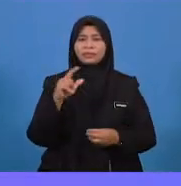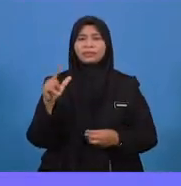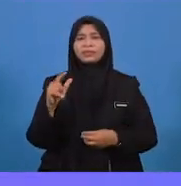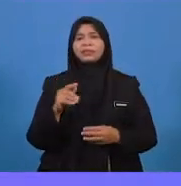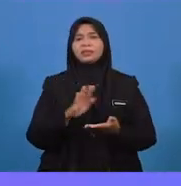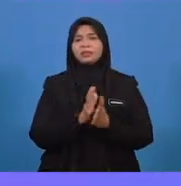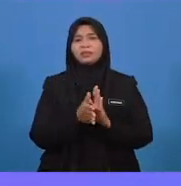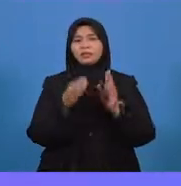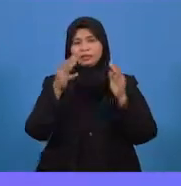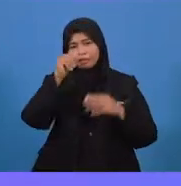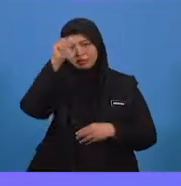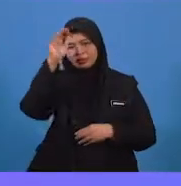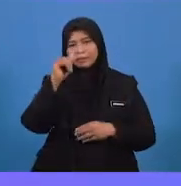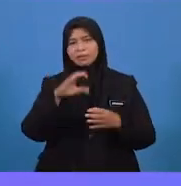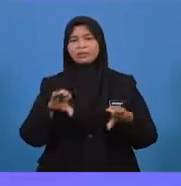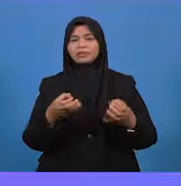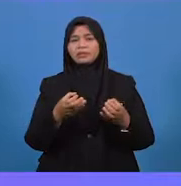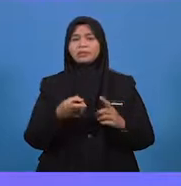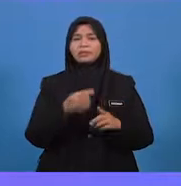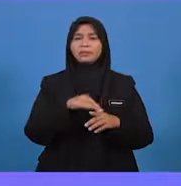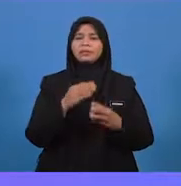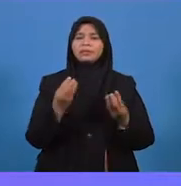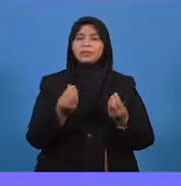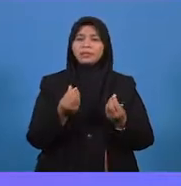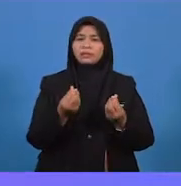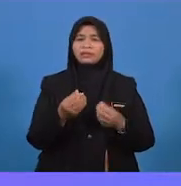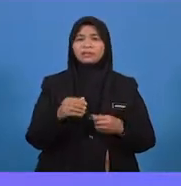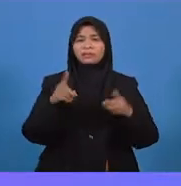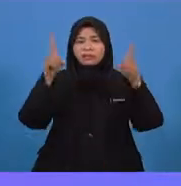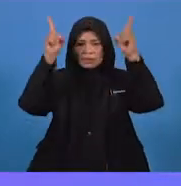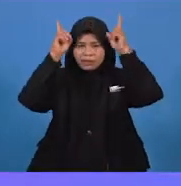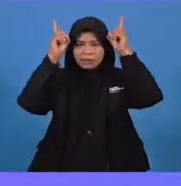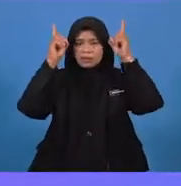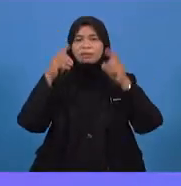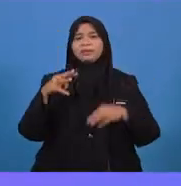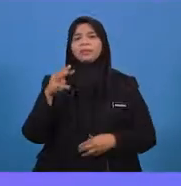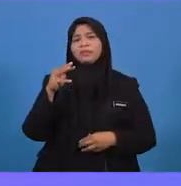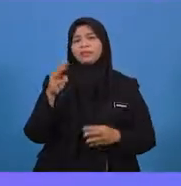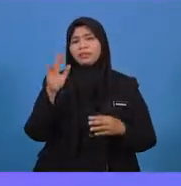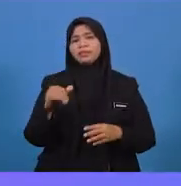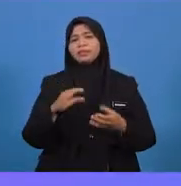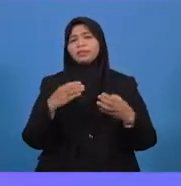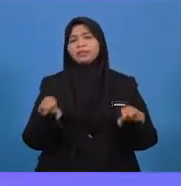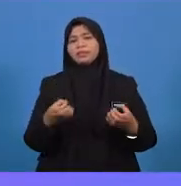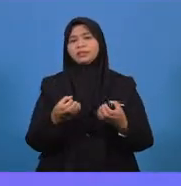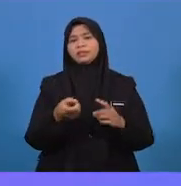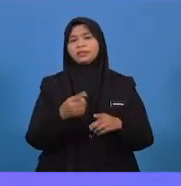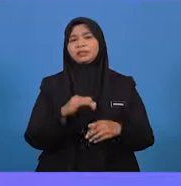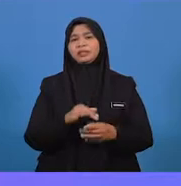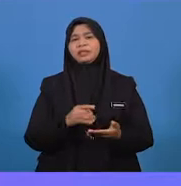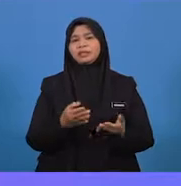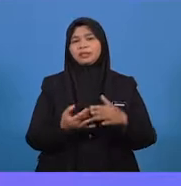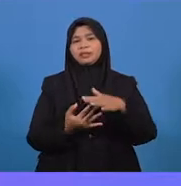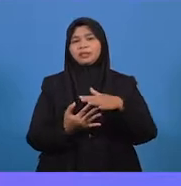Allah yang diciptakan daripada tanah. Syaitan pula makhluk Allah yang diciptakan